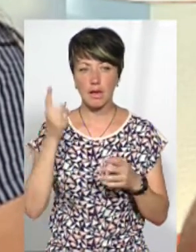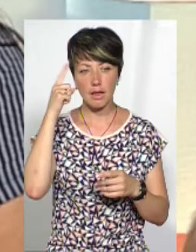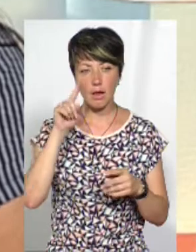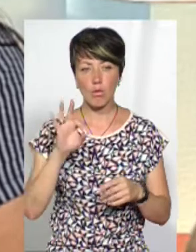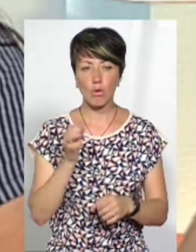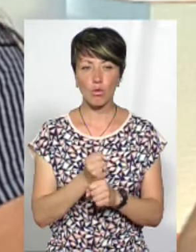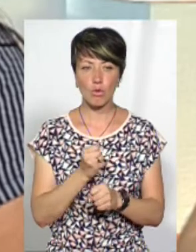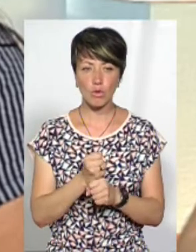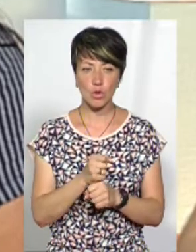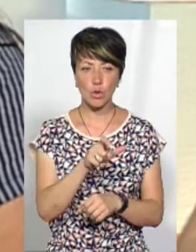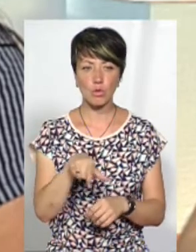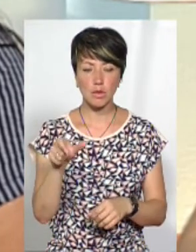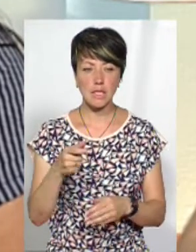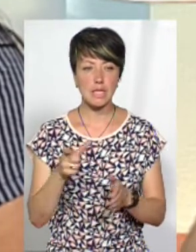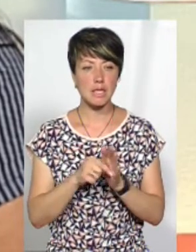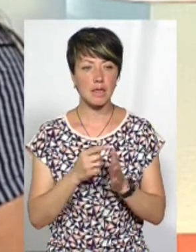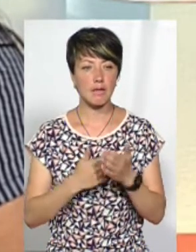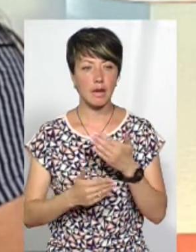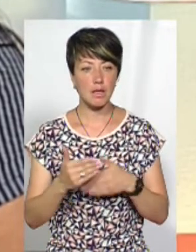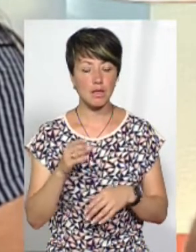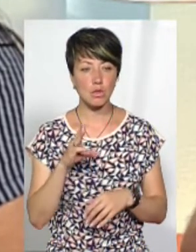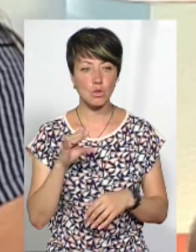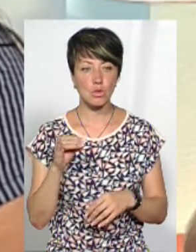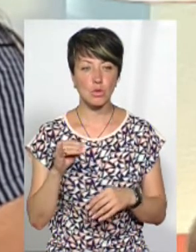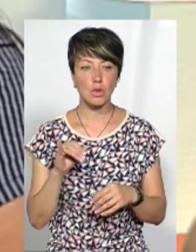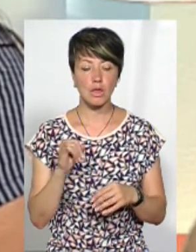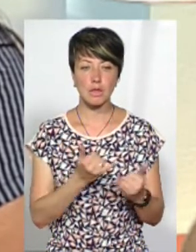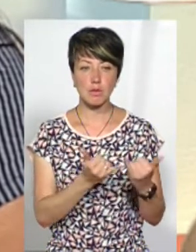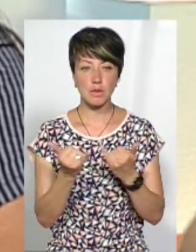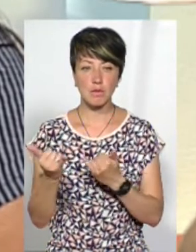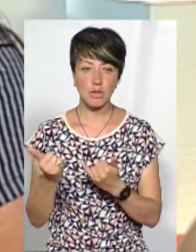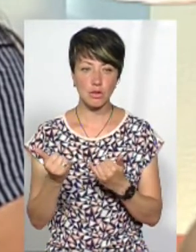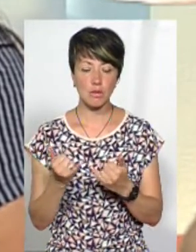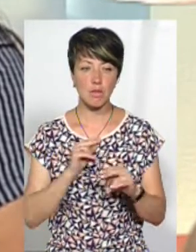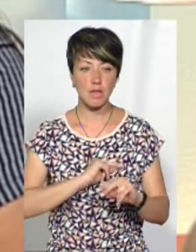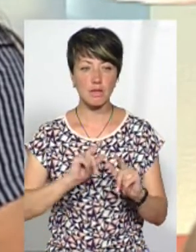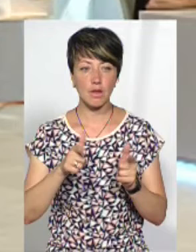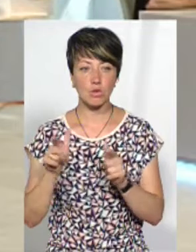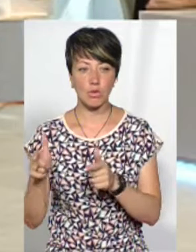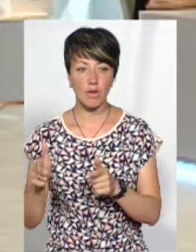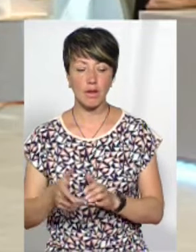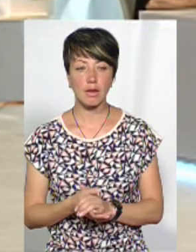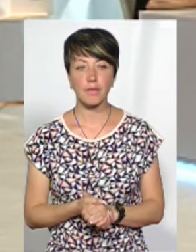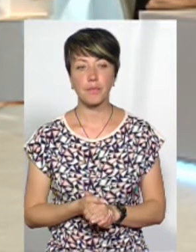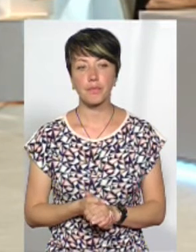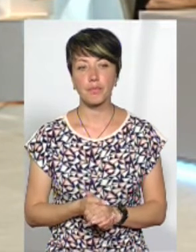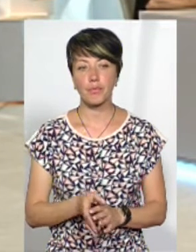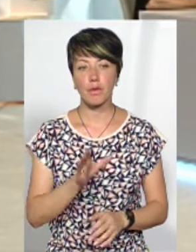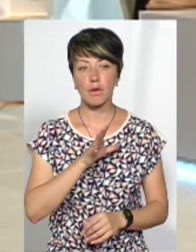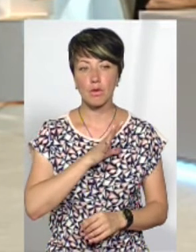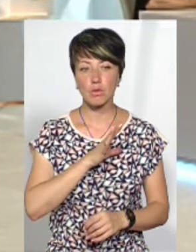по роботі з людьми з інвалідністю і там забезпечення їх там працевлаштування, соціалізації.